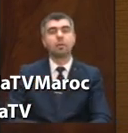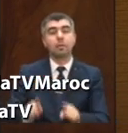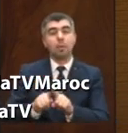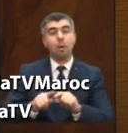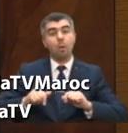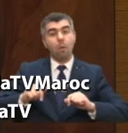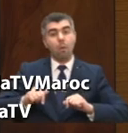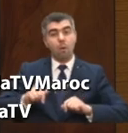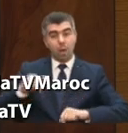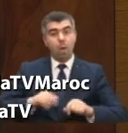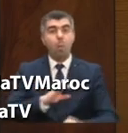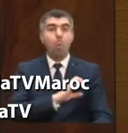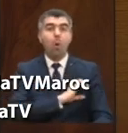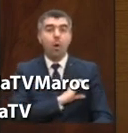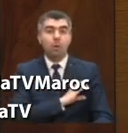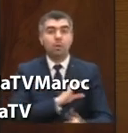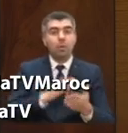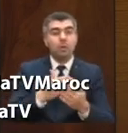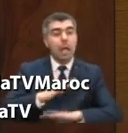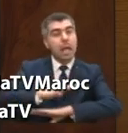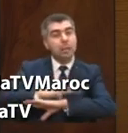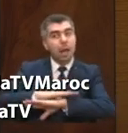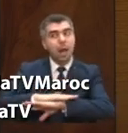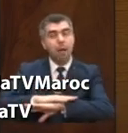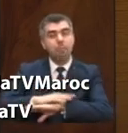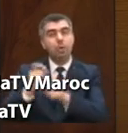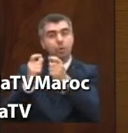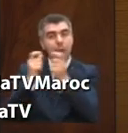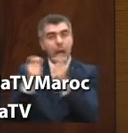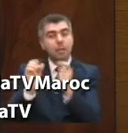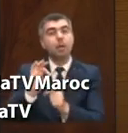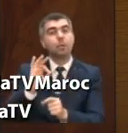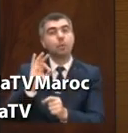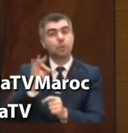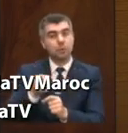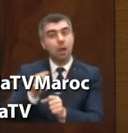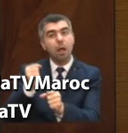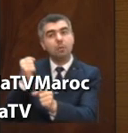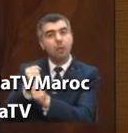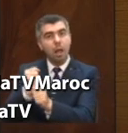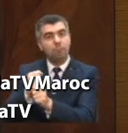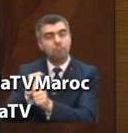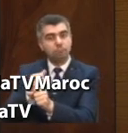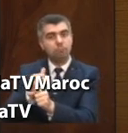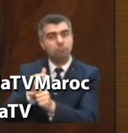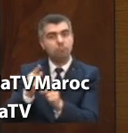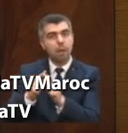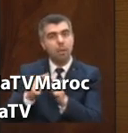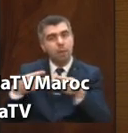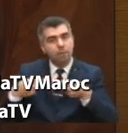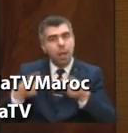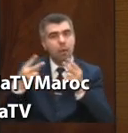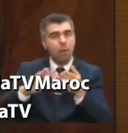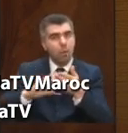الأمنية لمراقبة مدى احترام المقاولات التي لا زالت تواصل عملها أو تلك التي استأنفت